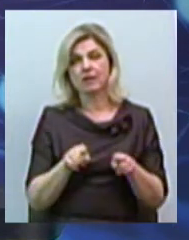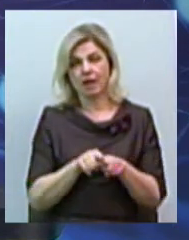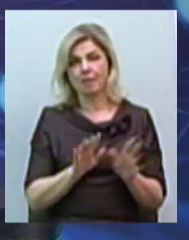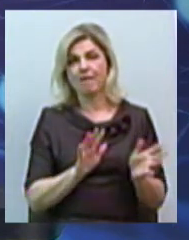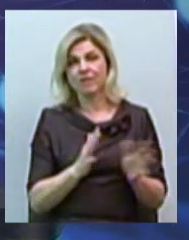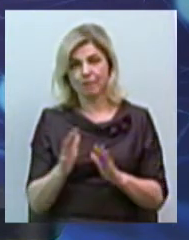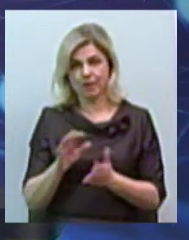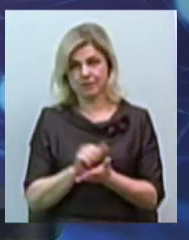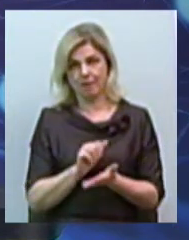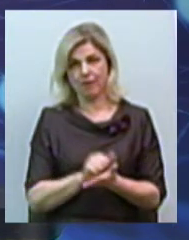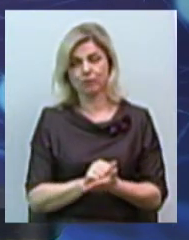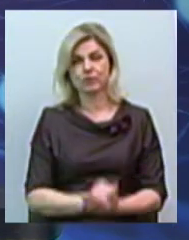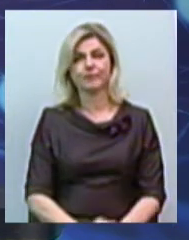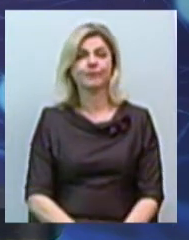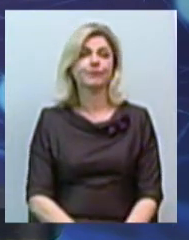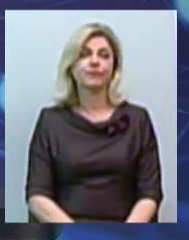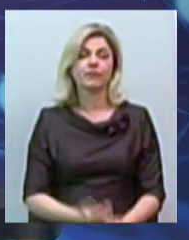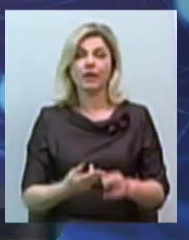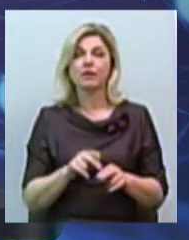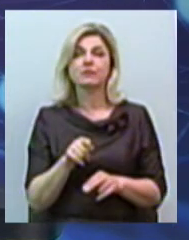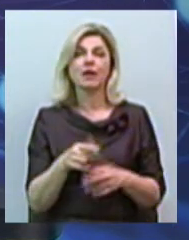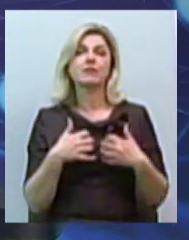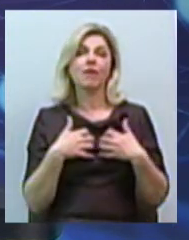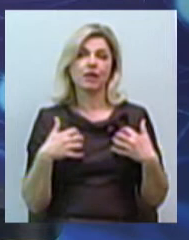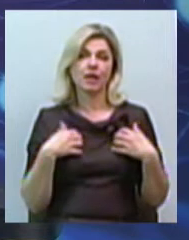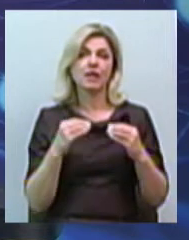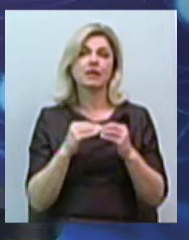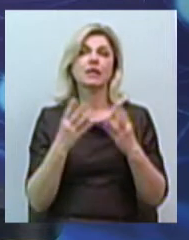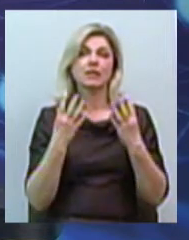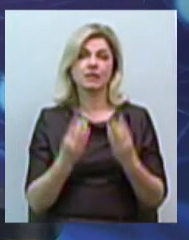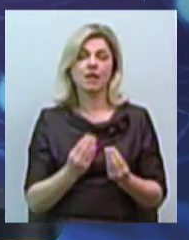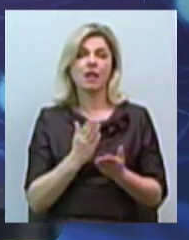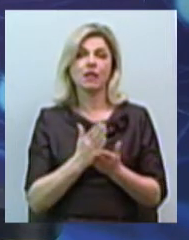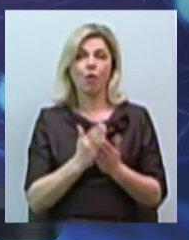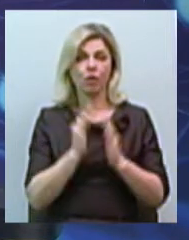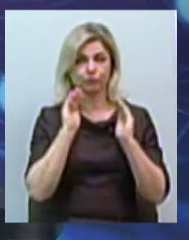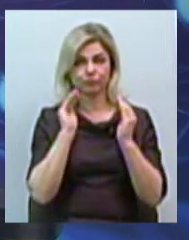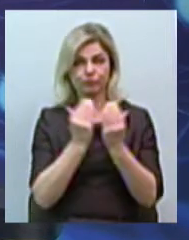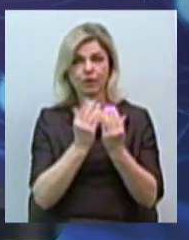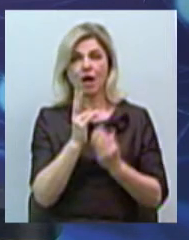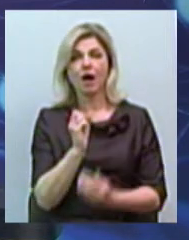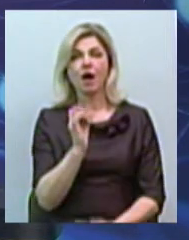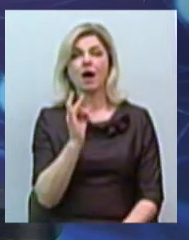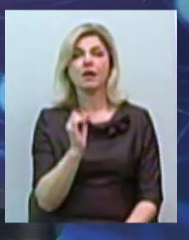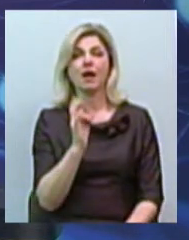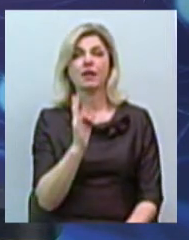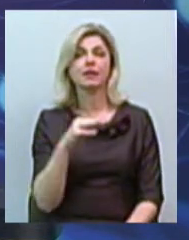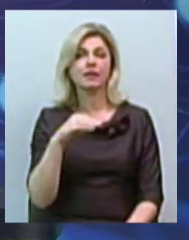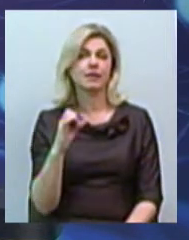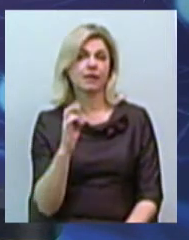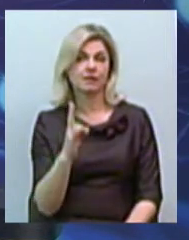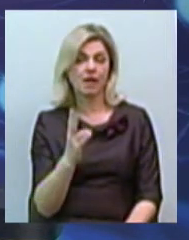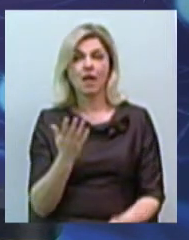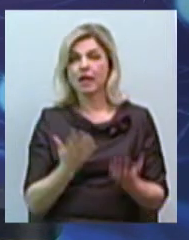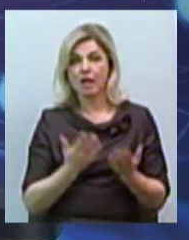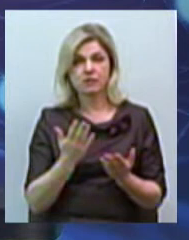і займаються. І ця тварина 10 днів знаходиться в карантині, після чого, якщо у цієї тварини не